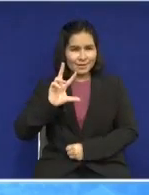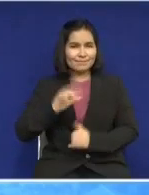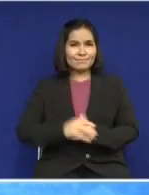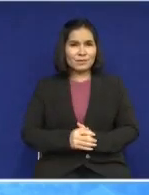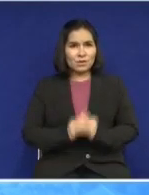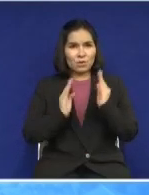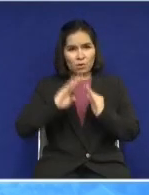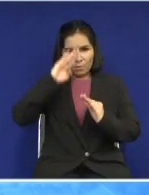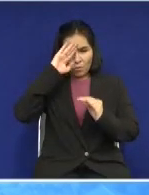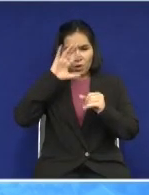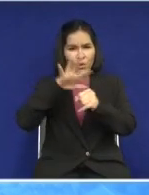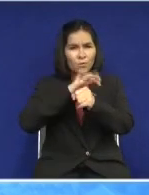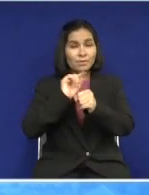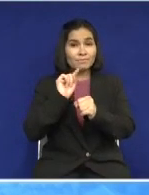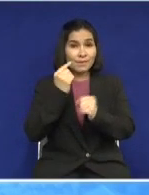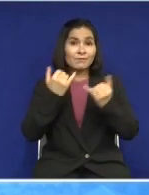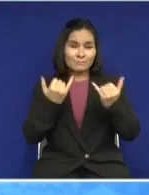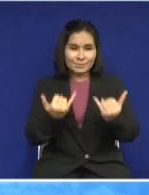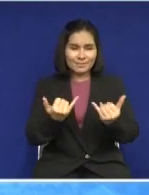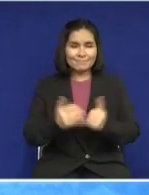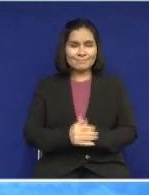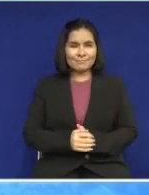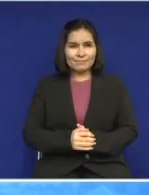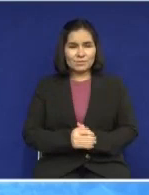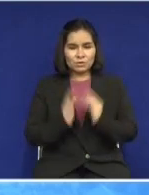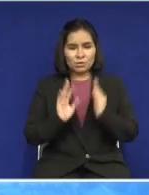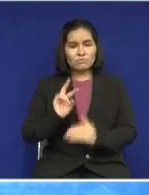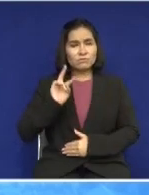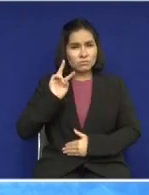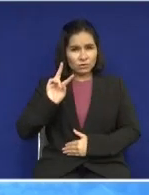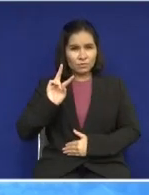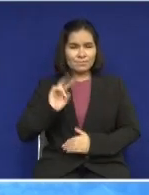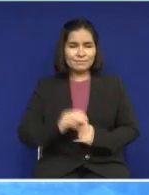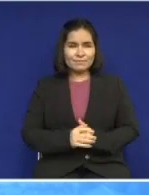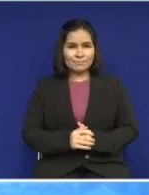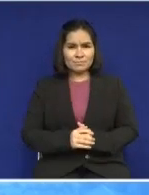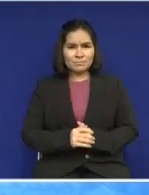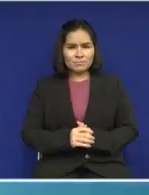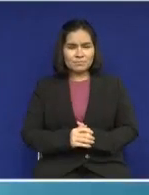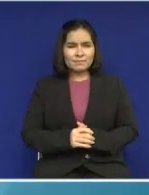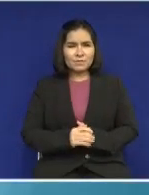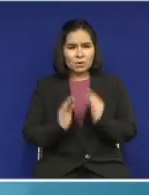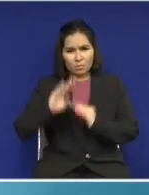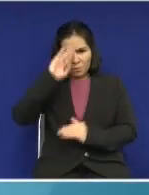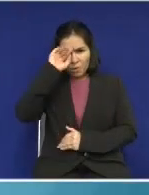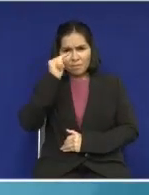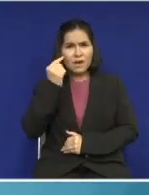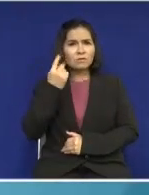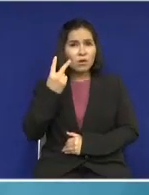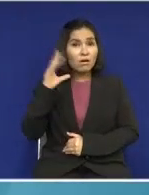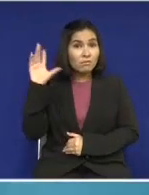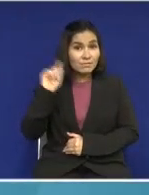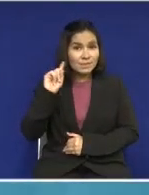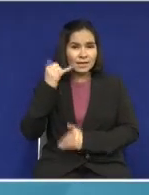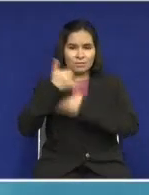จำนวนผู้ติดเชื้อรายใหม่ของเราในวันนี้คือ2รายค่ะโดยทั้ง2รายเป็นผู้ป่วยที่เดินทางกลับมา